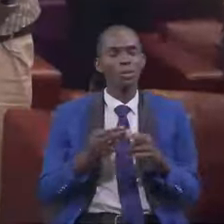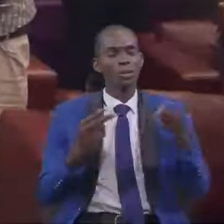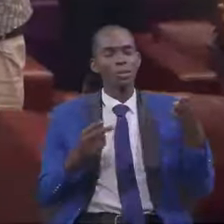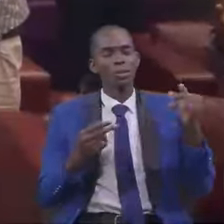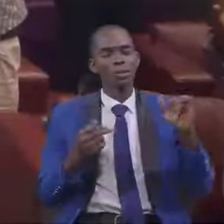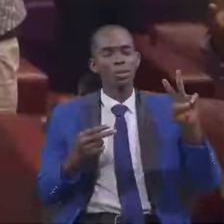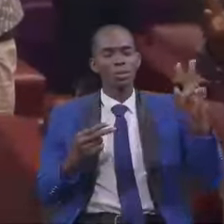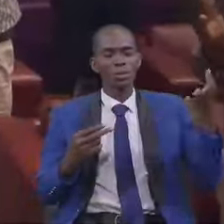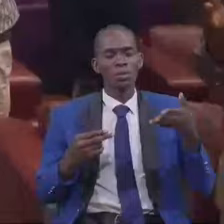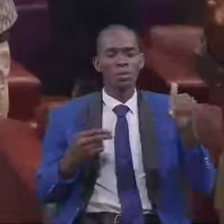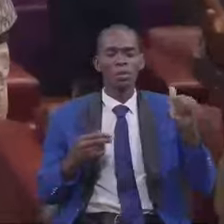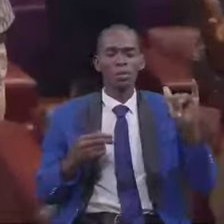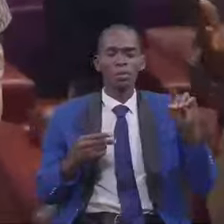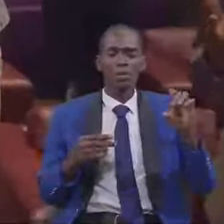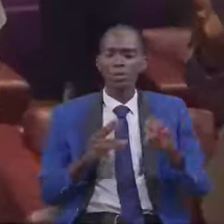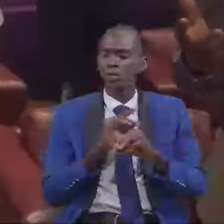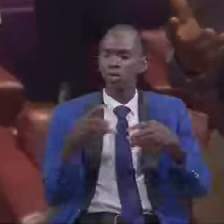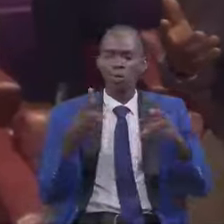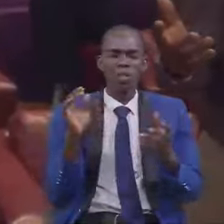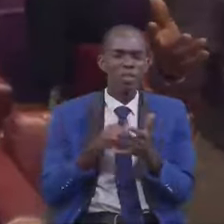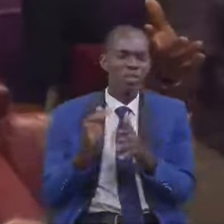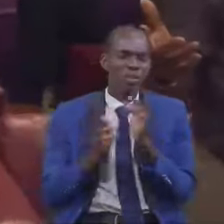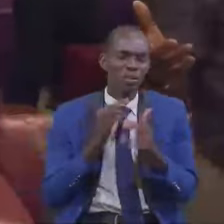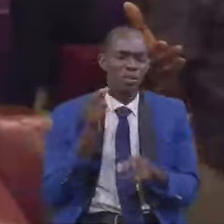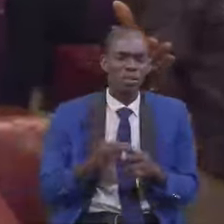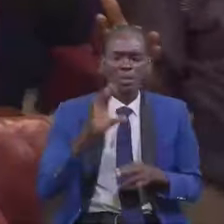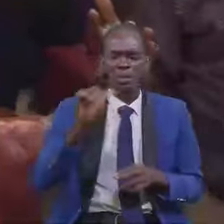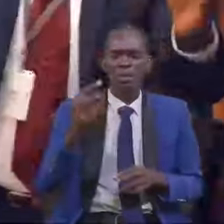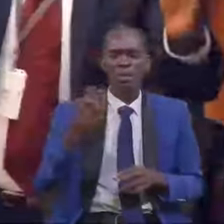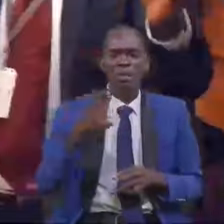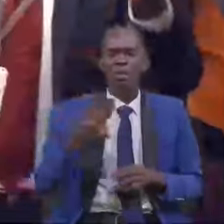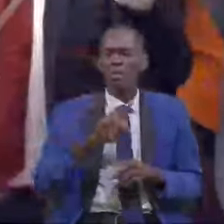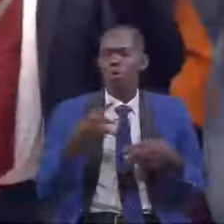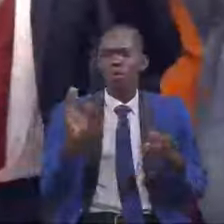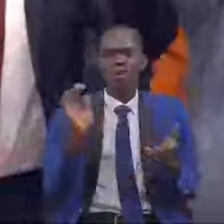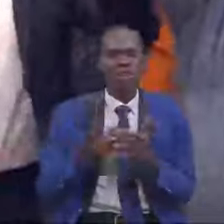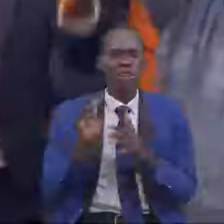jamais. Soyez guéris au nom de Jésus-Christ.